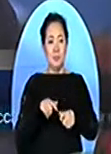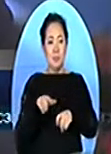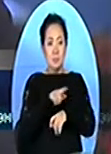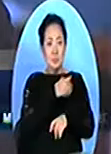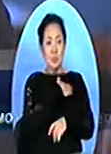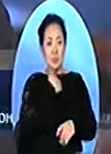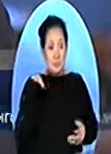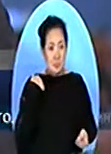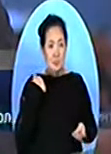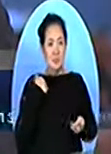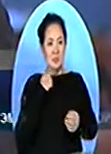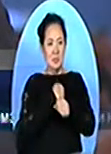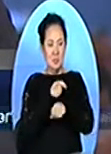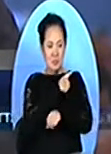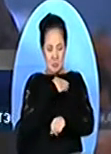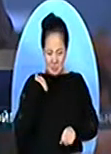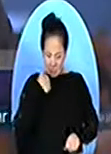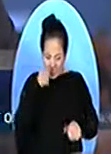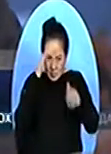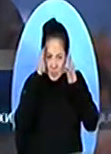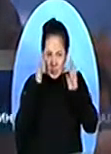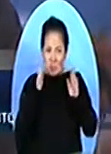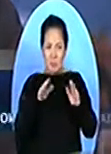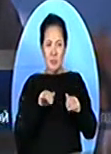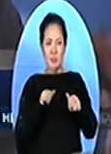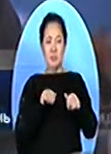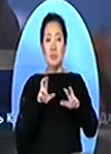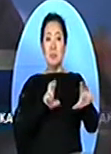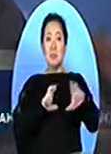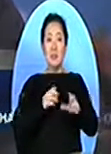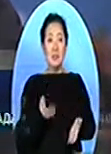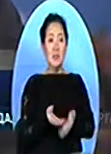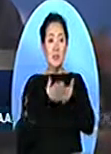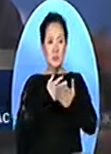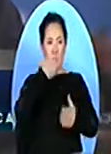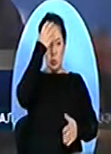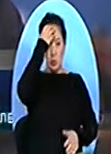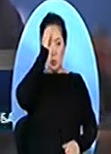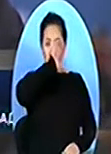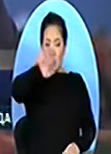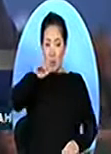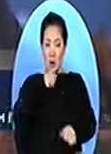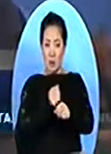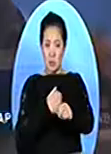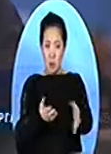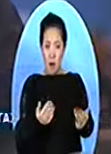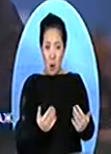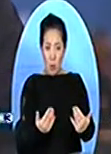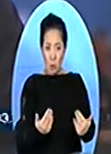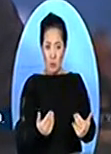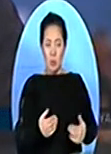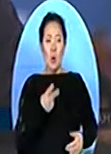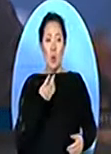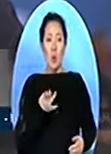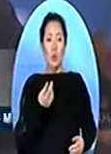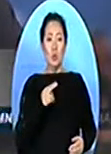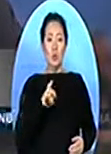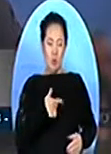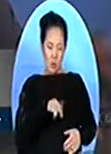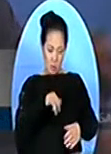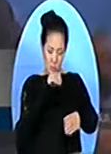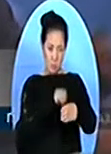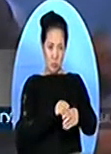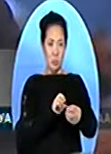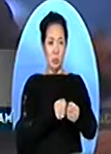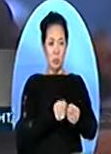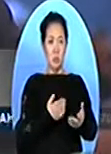гэрээн дээр нь онцгой анхаарч бизнес эрхлэгчдэд дэмжиж төрийн худалдаа авалтаа хийгээд эхлэх юм бол үрдөнгийн гэрээнд нь тодорхой хэмжээний заалт оруулаад